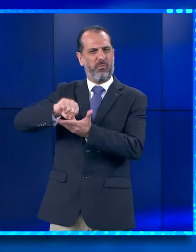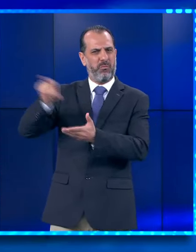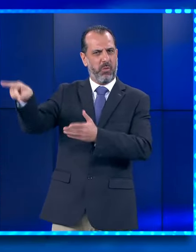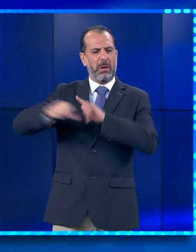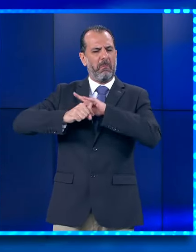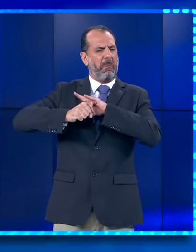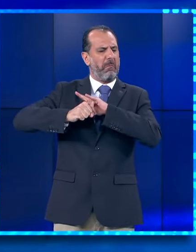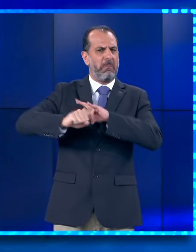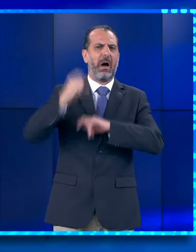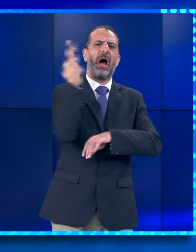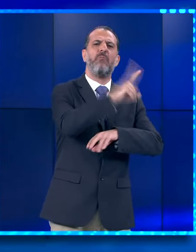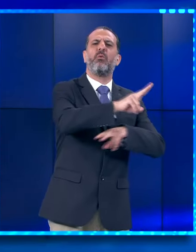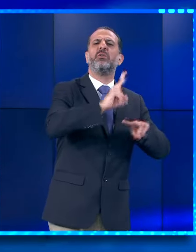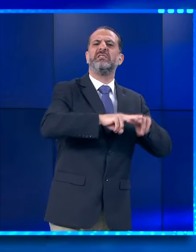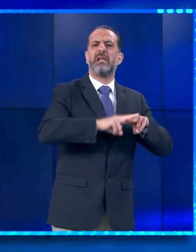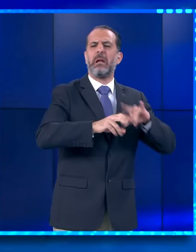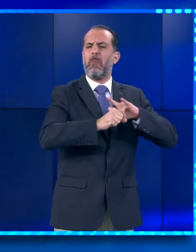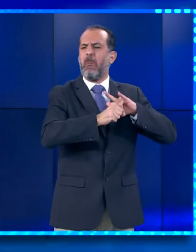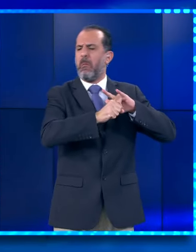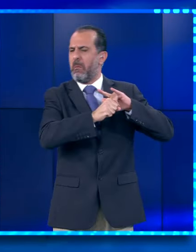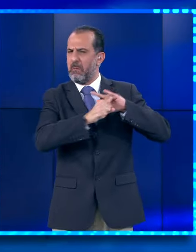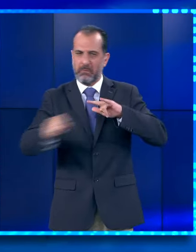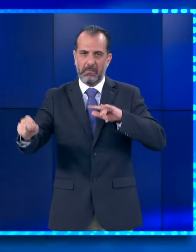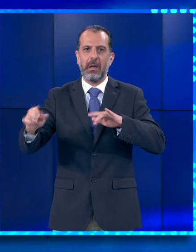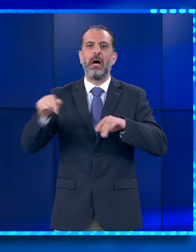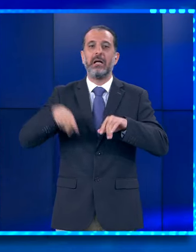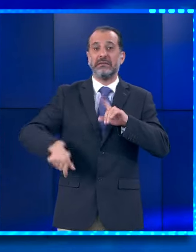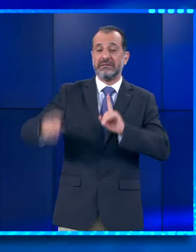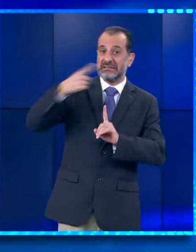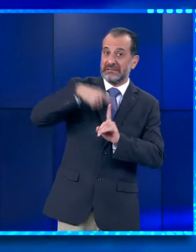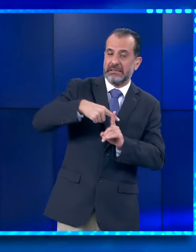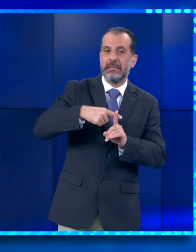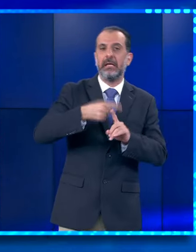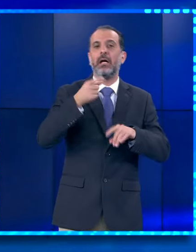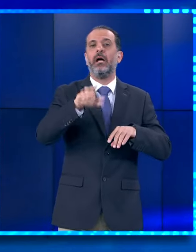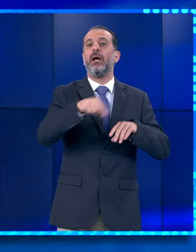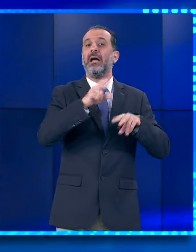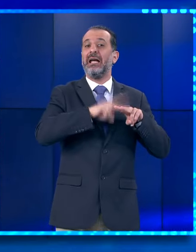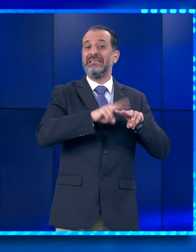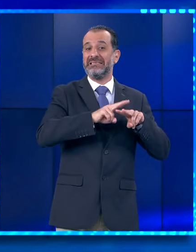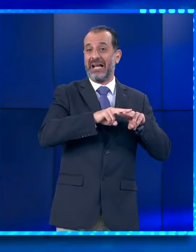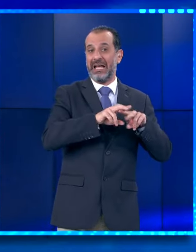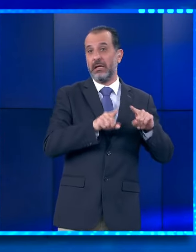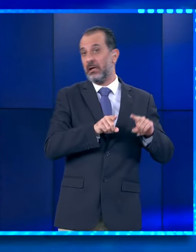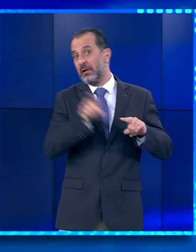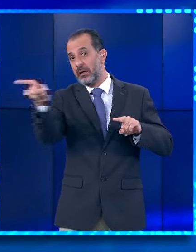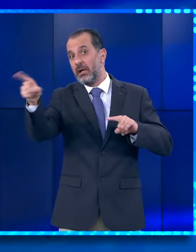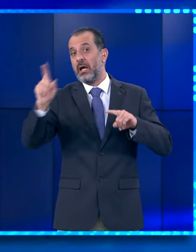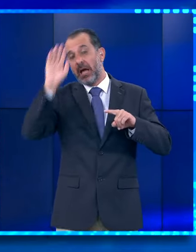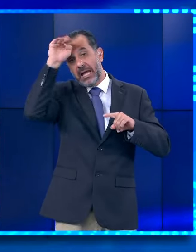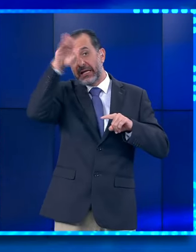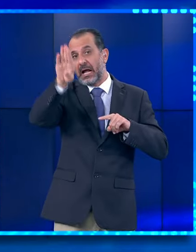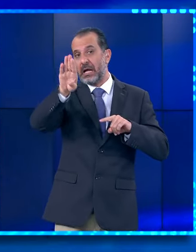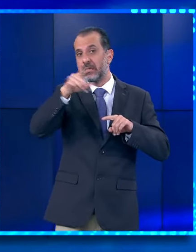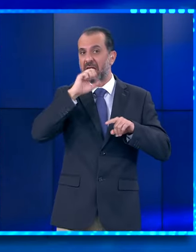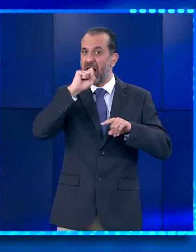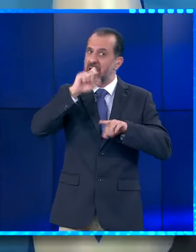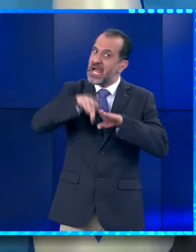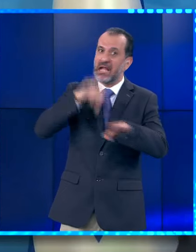αλλεπάλληλους φονδρούς βομβαρδισμούς, την ώρα που ο πλανήτης περιμένει με κομμένη την ανάσα τα αντίπεινα του Ισραήλ στο Ιράν. Την ίδια ώρα έχει